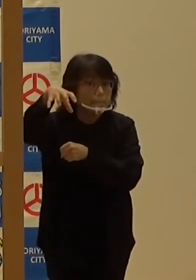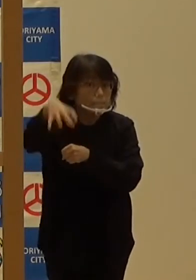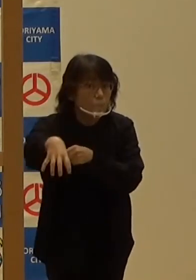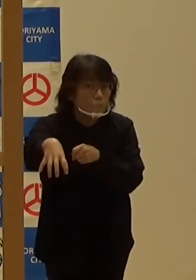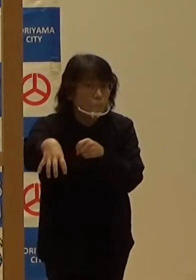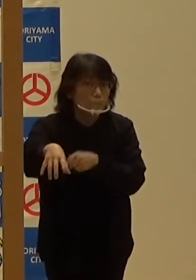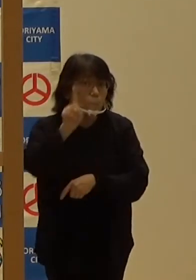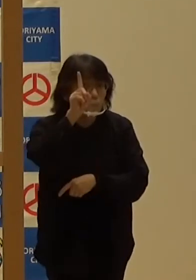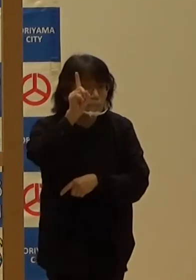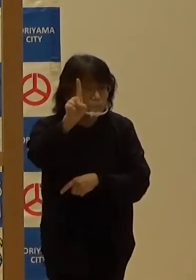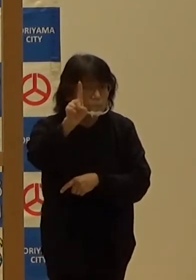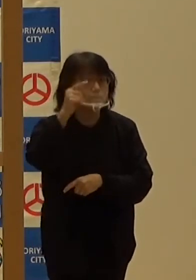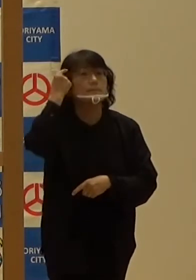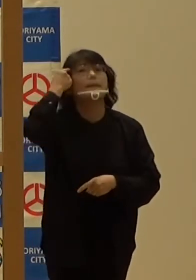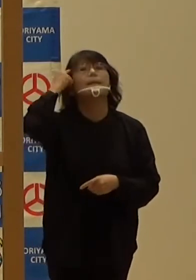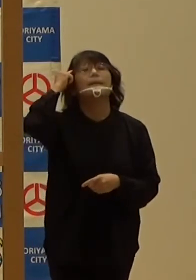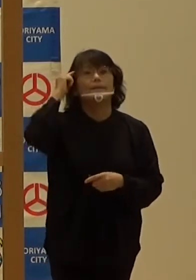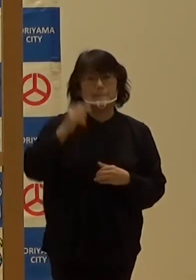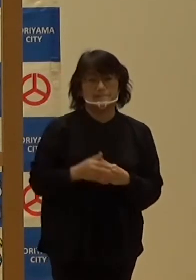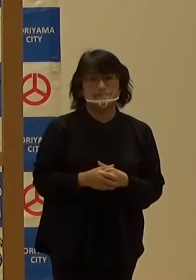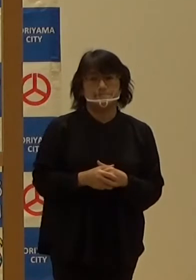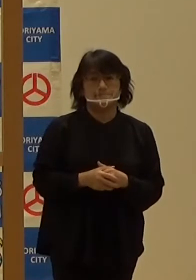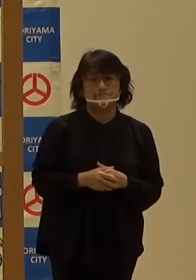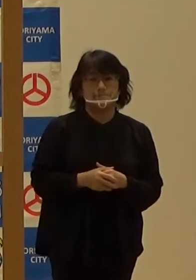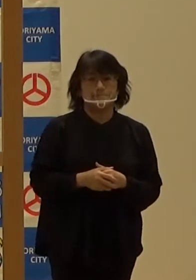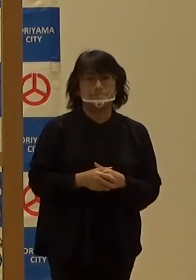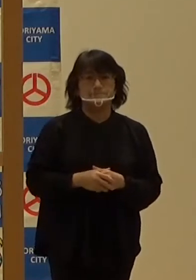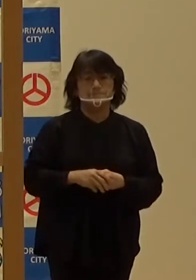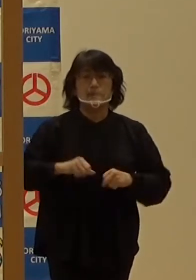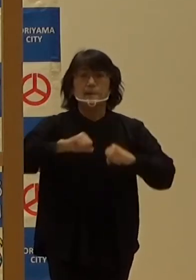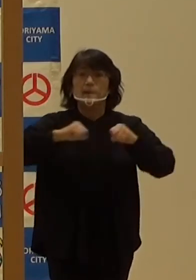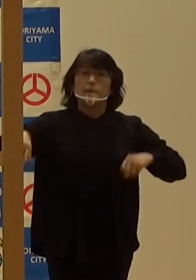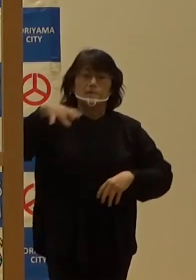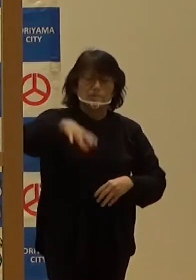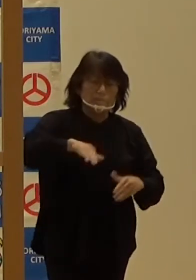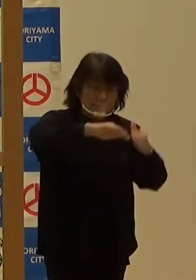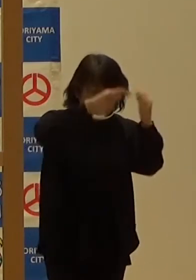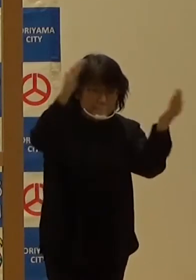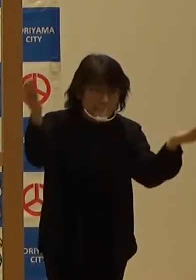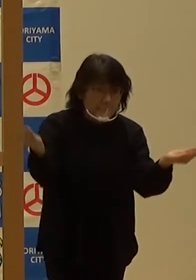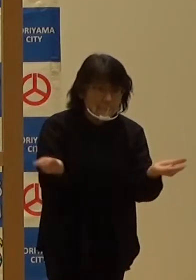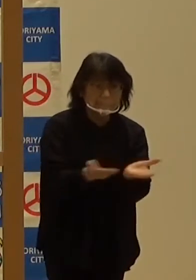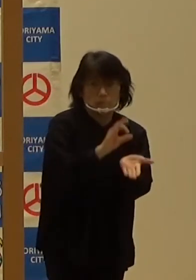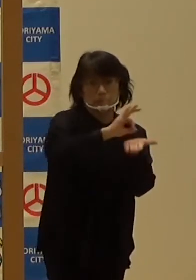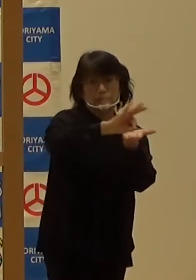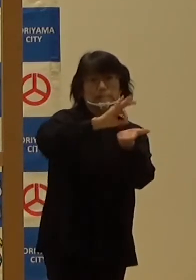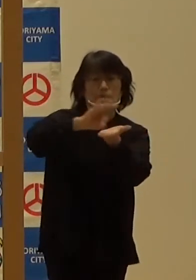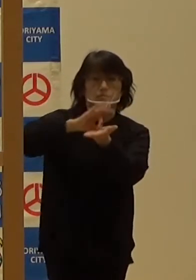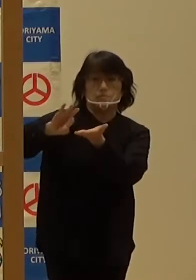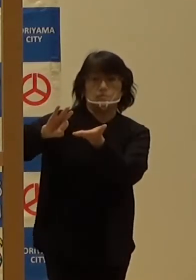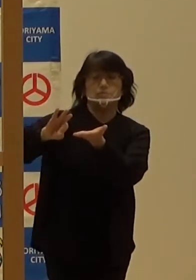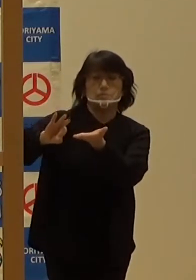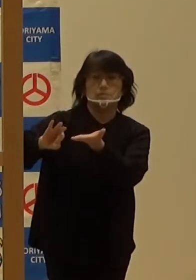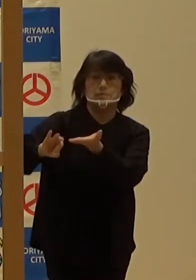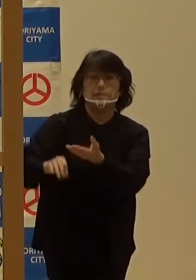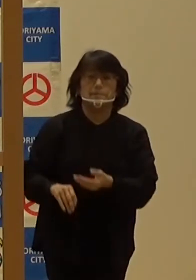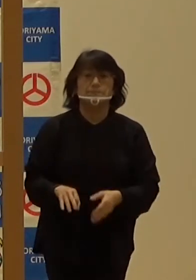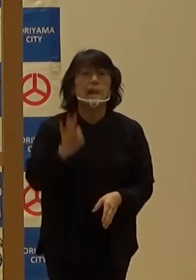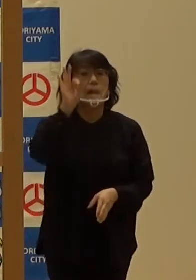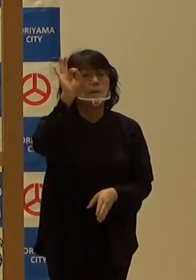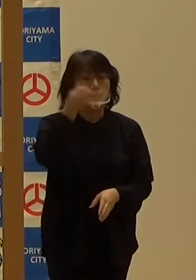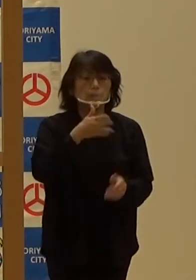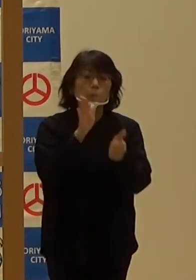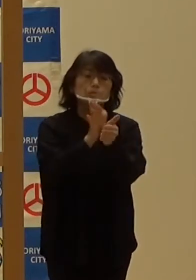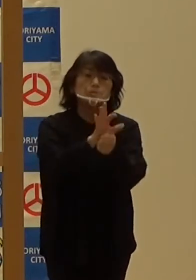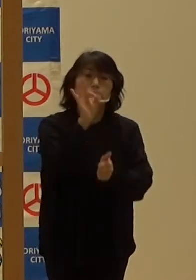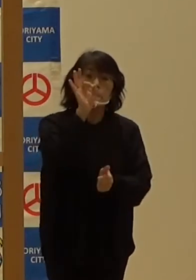えているところでございますので、当然広場全体を活用しましてですね、物資の搬入とかですね